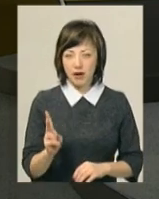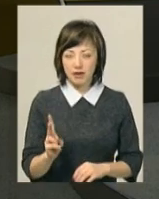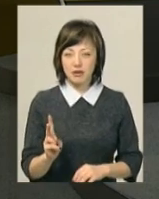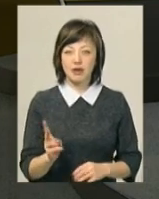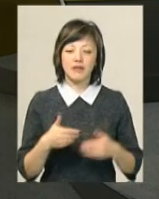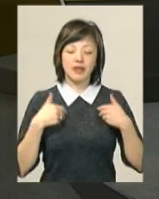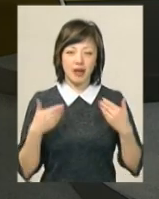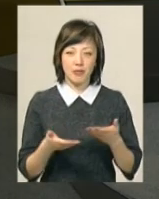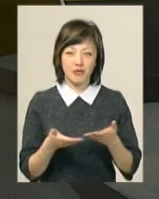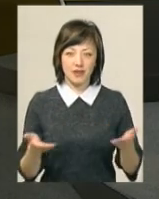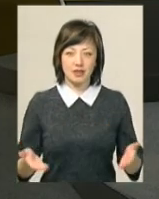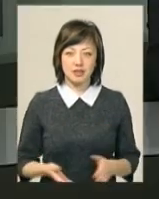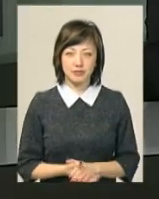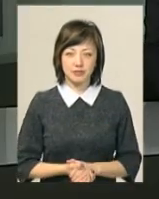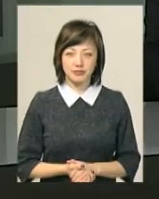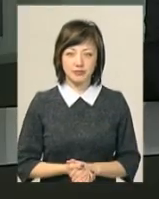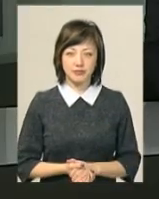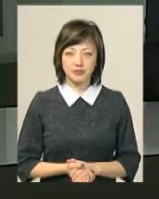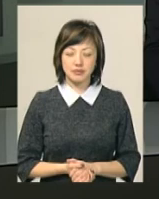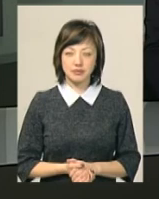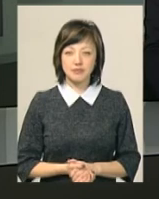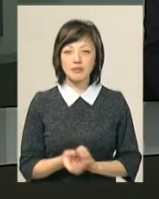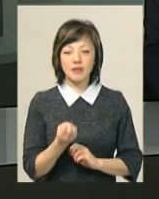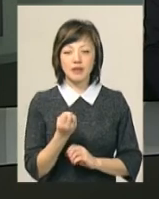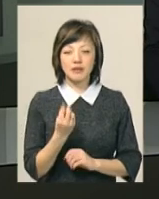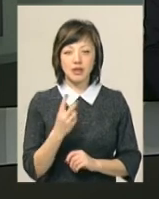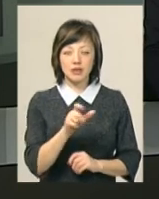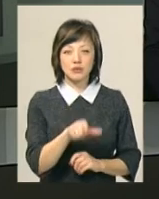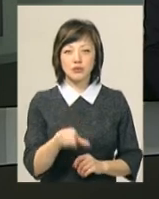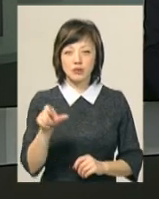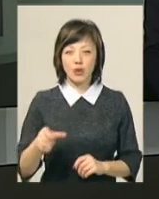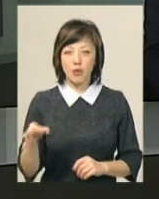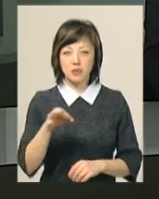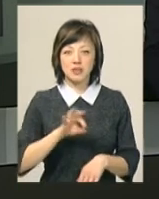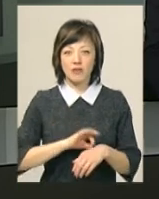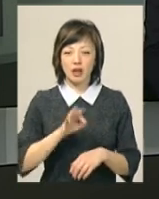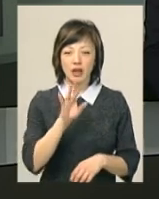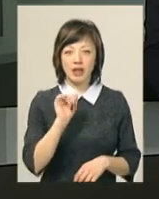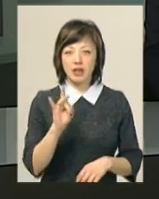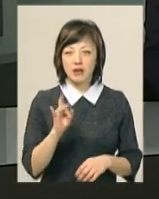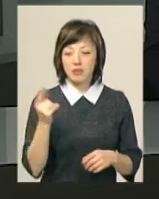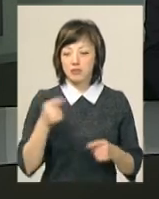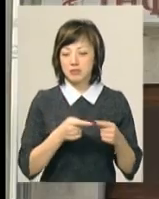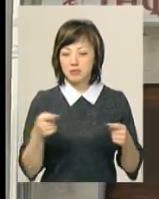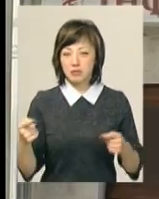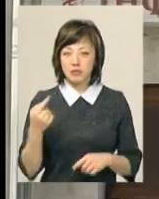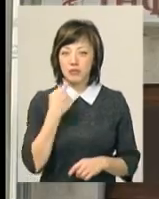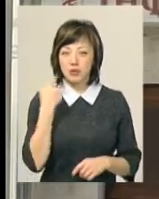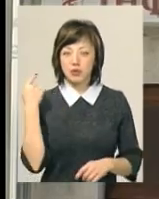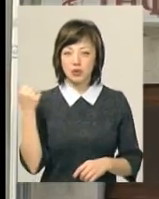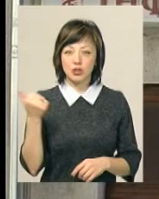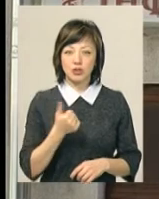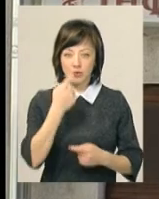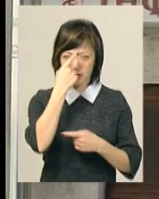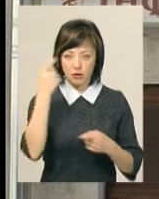Рибак. Ми вітаємо вас. 12 жителів області захворіли на Кірв впродовж минулого тижня. Про це повідомили в обласному